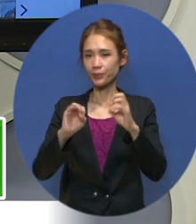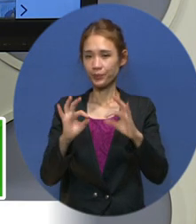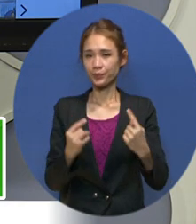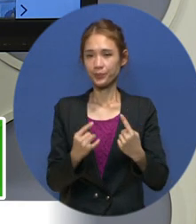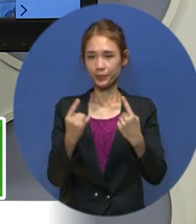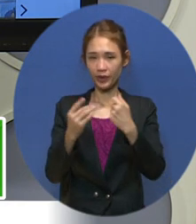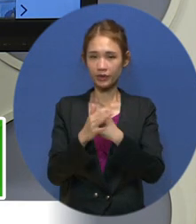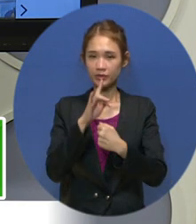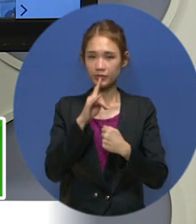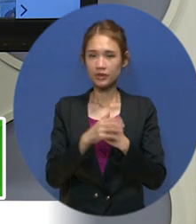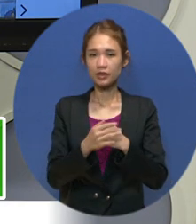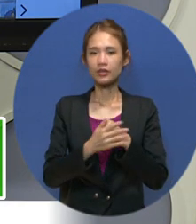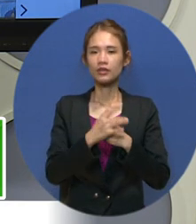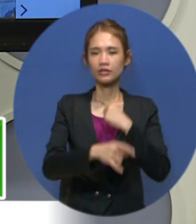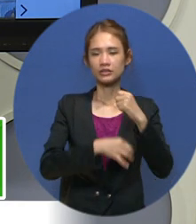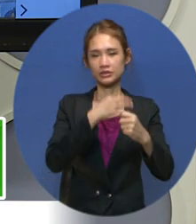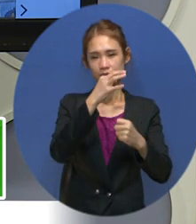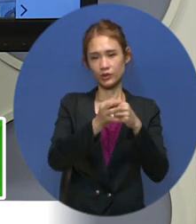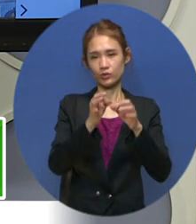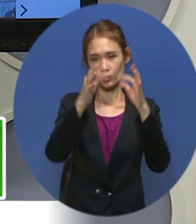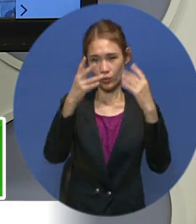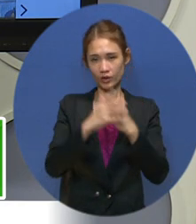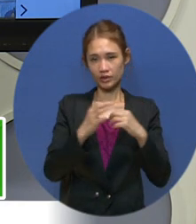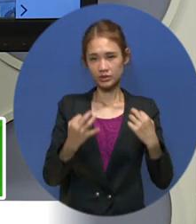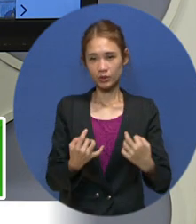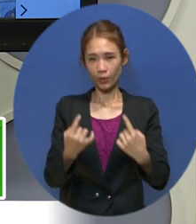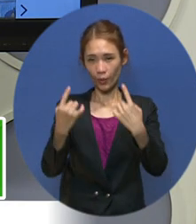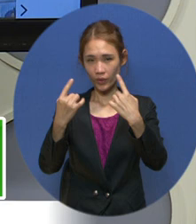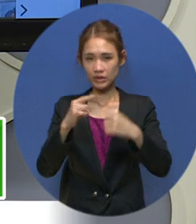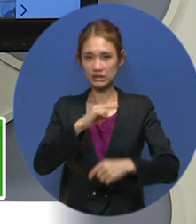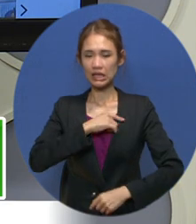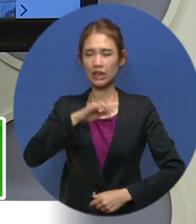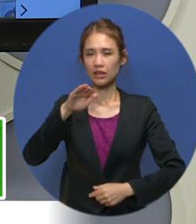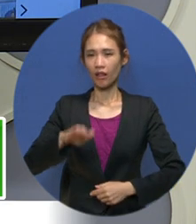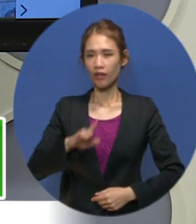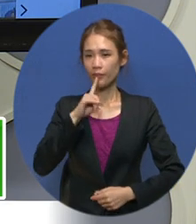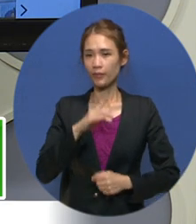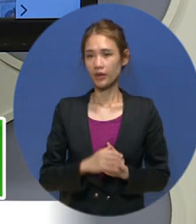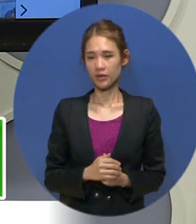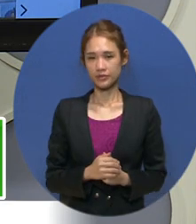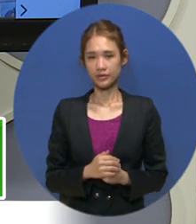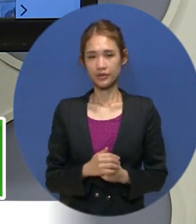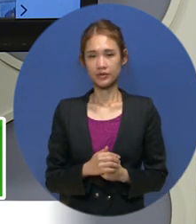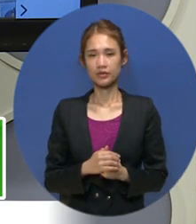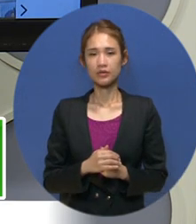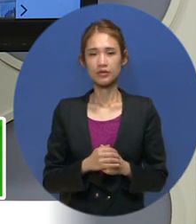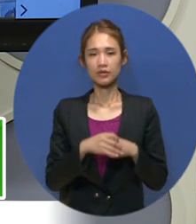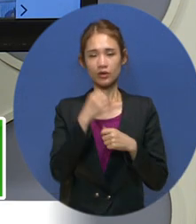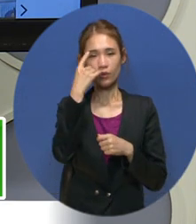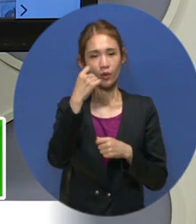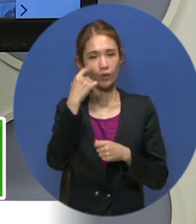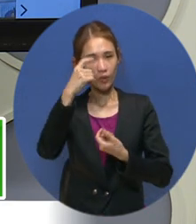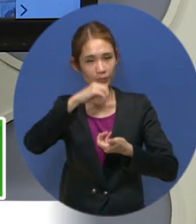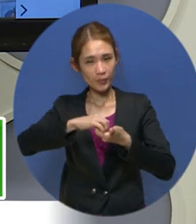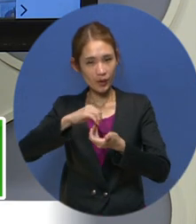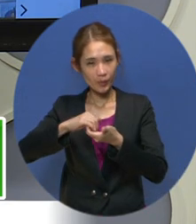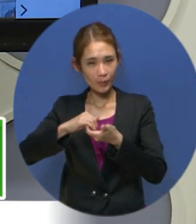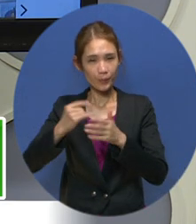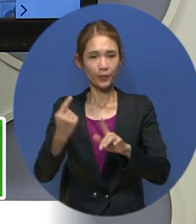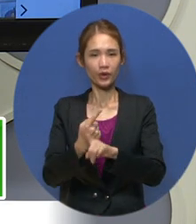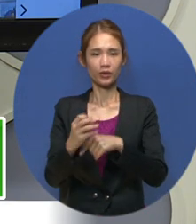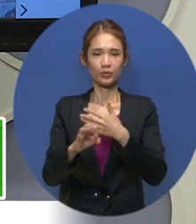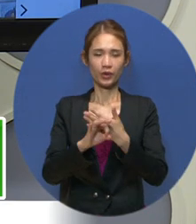지난 10년간 최저임금 인상 고개 비해 가장 적은 수지 인데요 월 단위로 환산하면 182